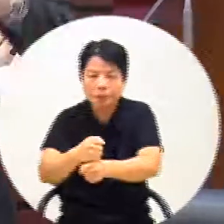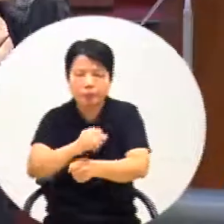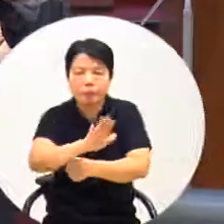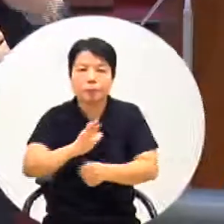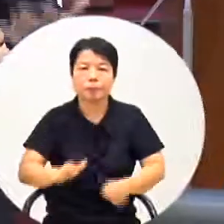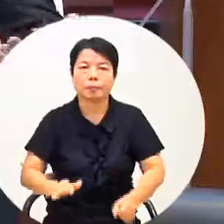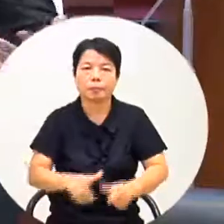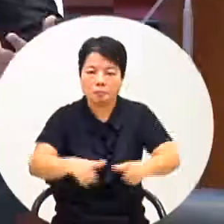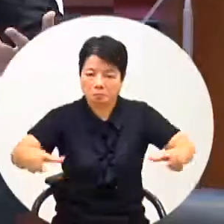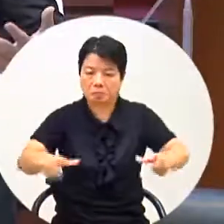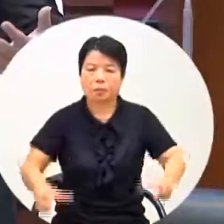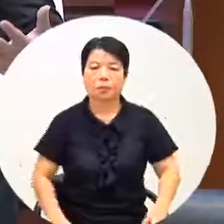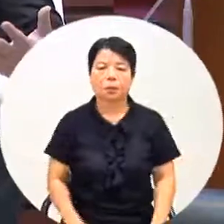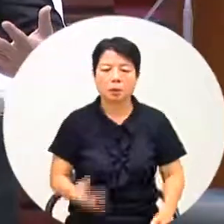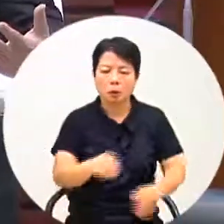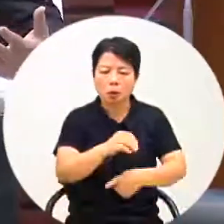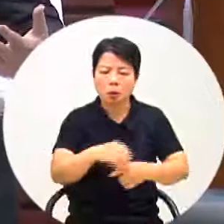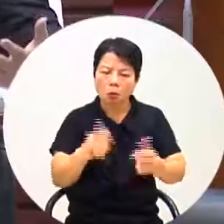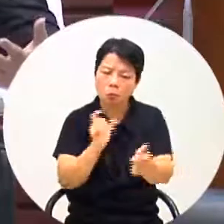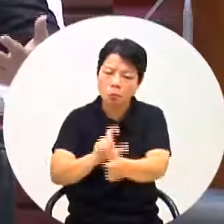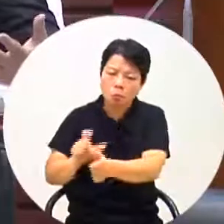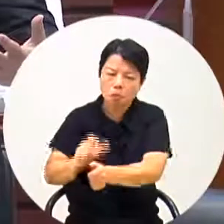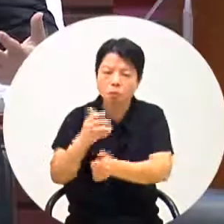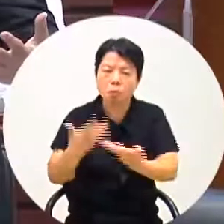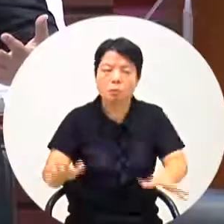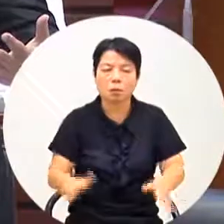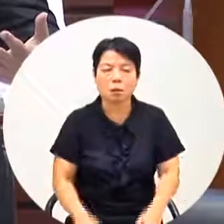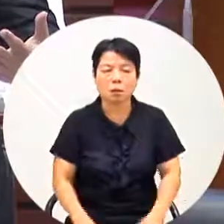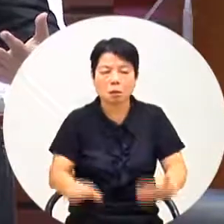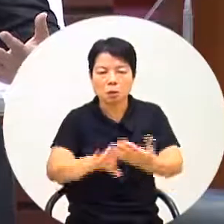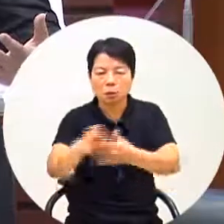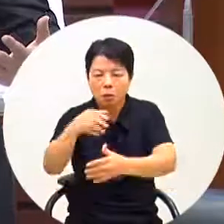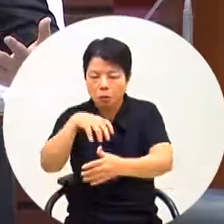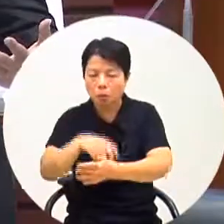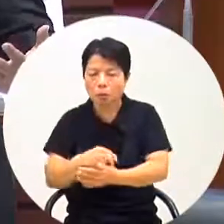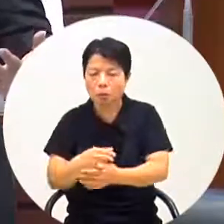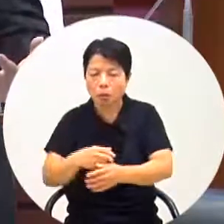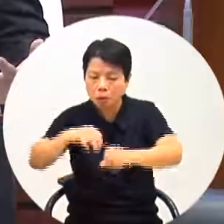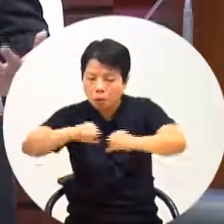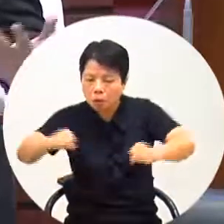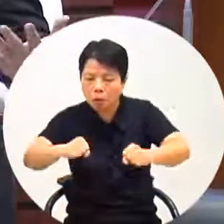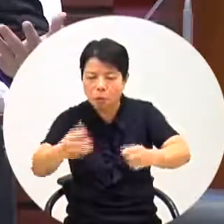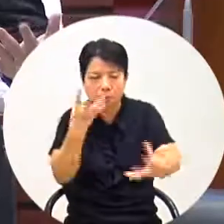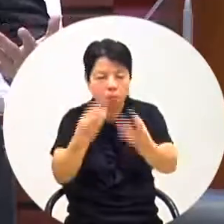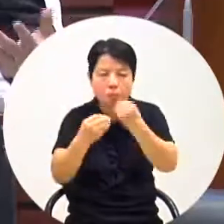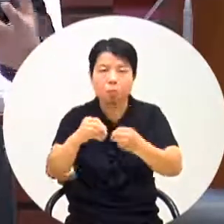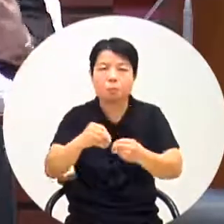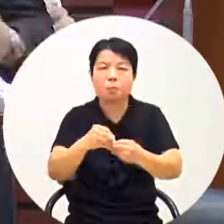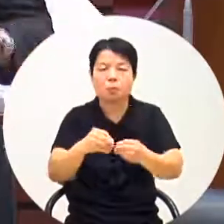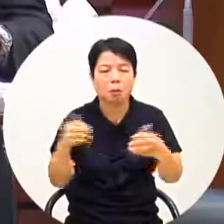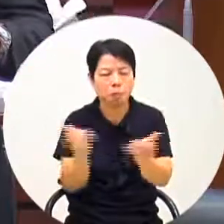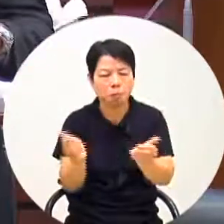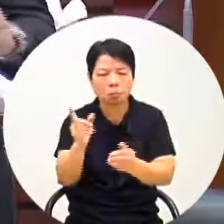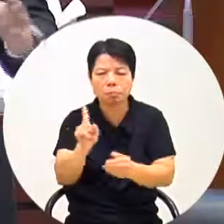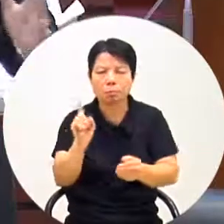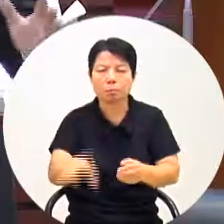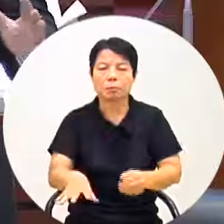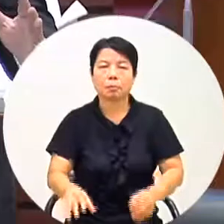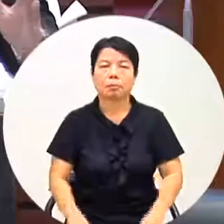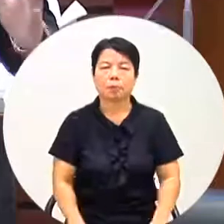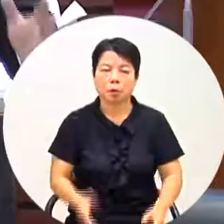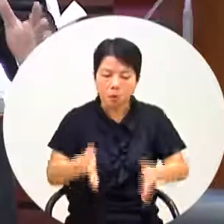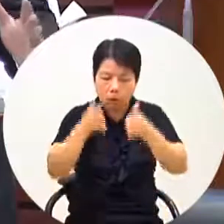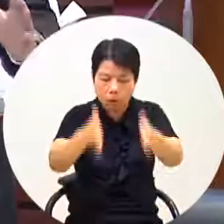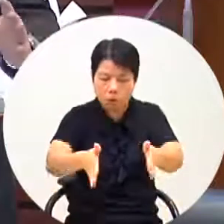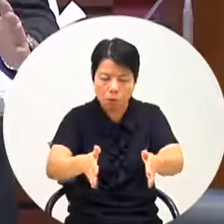然是知道有一些问题，但是还有一些是我们不知道，目前还不是太清楚知道的一些问题，所以在针对这种通案